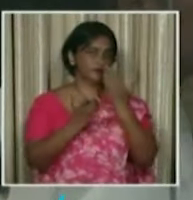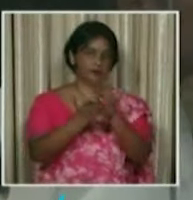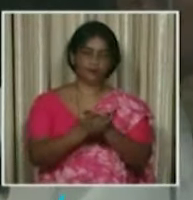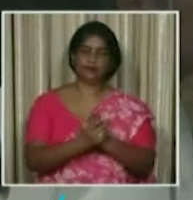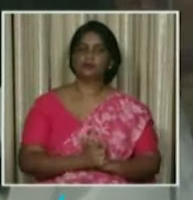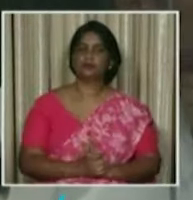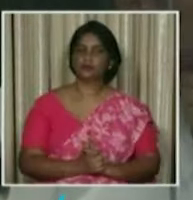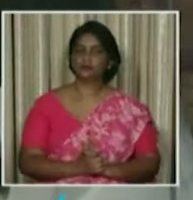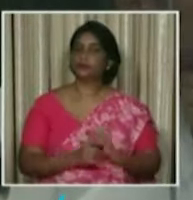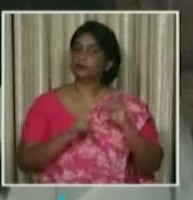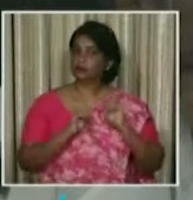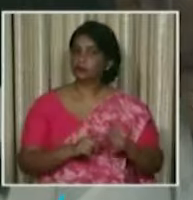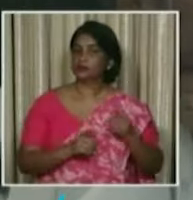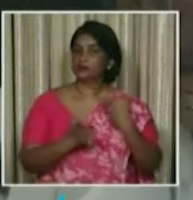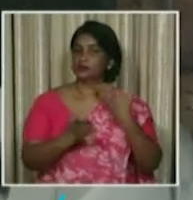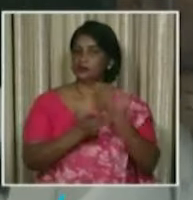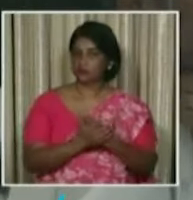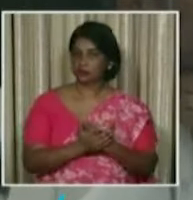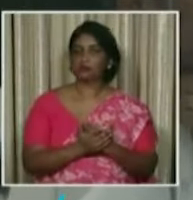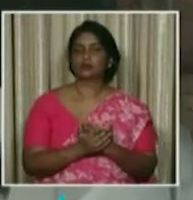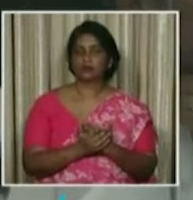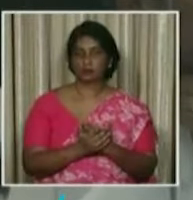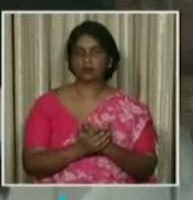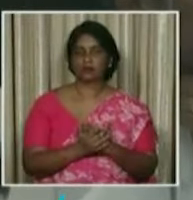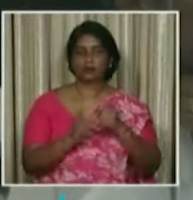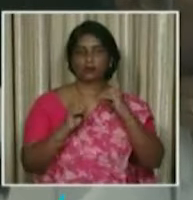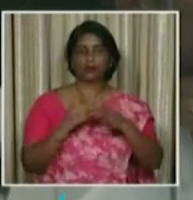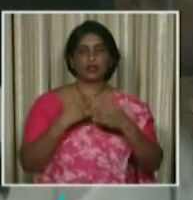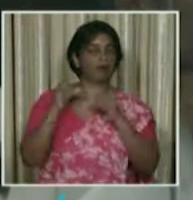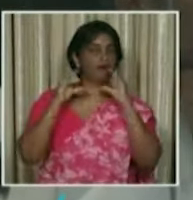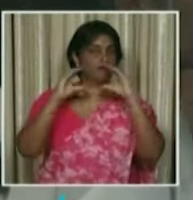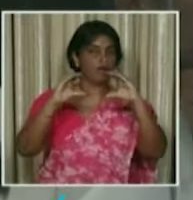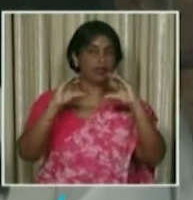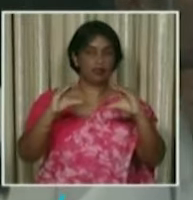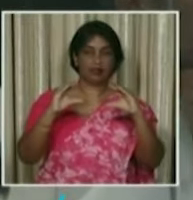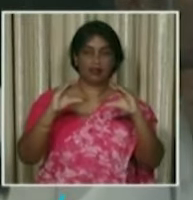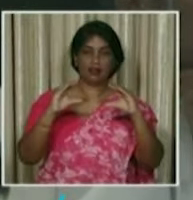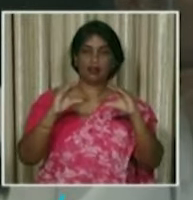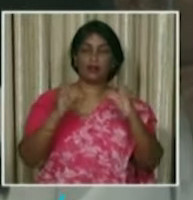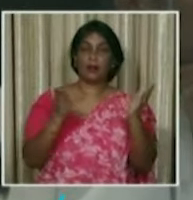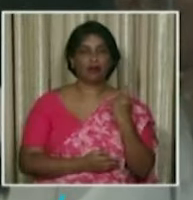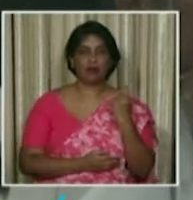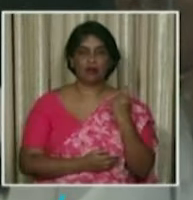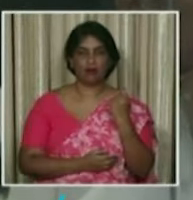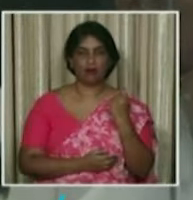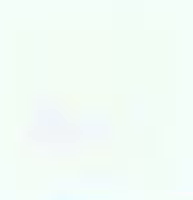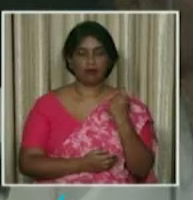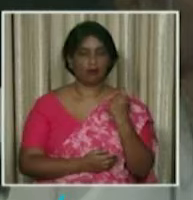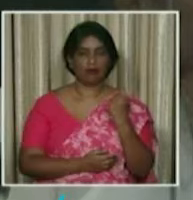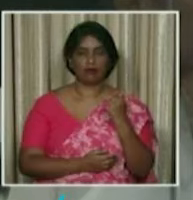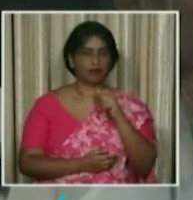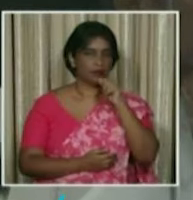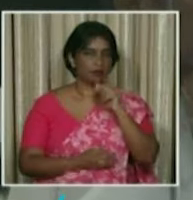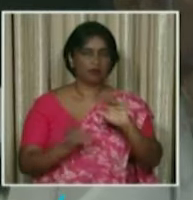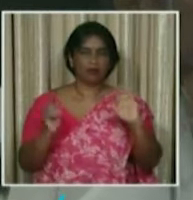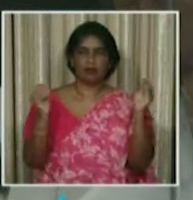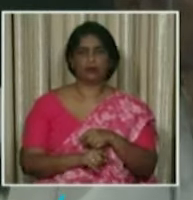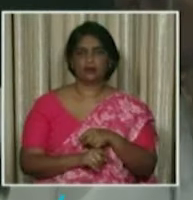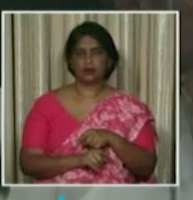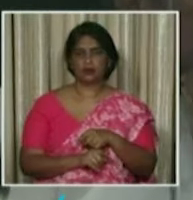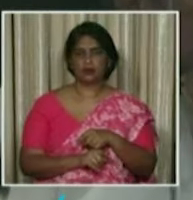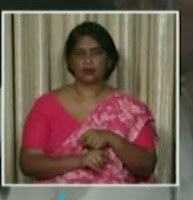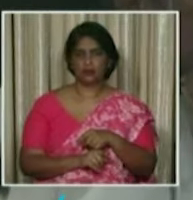කරනකොට ඒ සභාගත කරනකොට අපිට ඇනෙක්සස් තියෙනවා. මෙන්න වාර්තාවේ සයිස් එක, මේක පිටු 1000ක් විතර ඇති. කිසිම දෙයක් වසන් කරන්න අවශ්‍ය